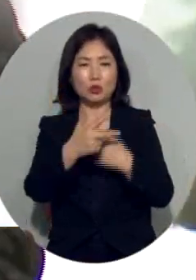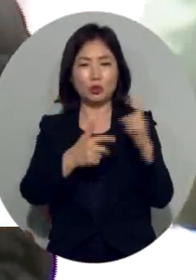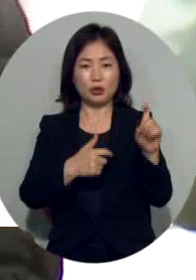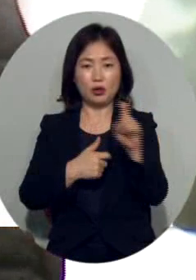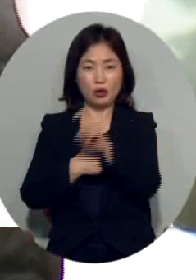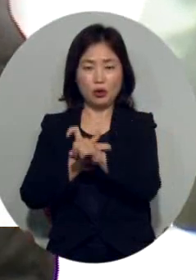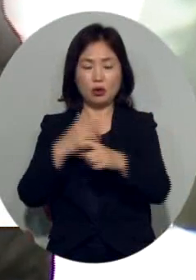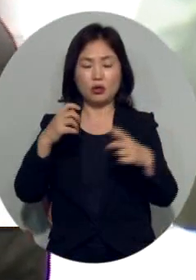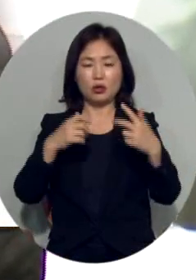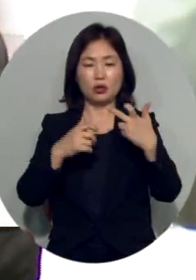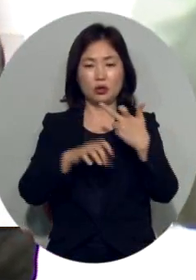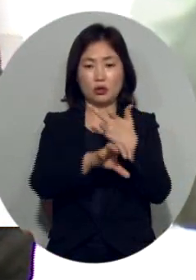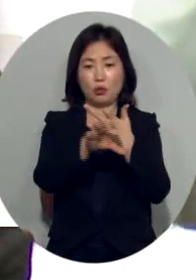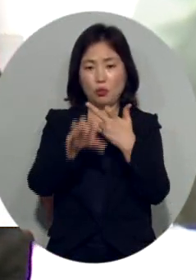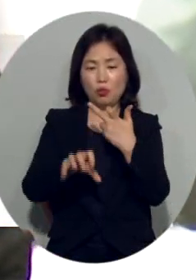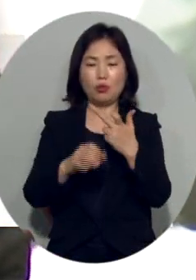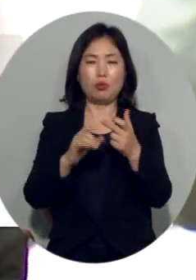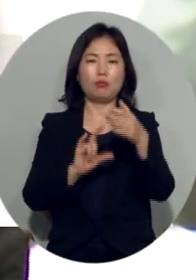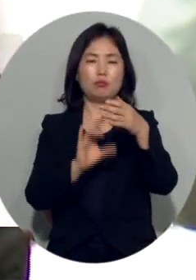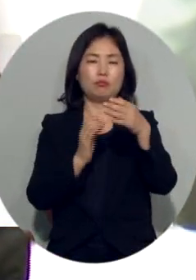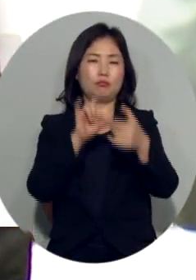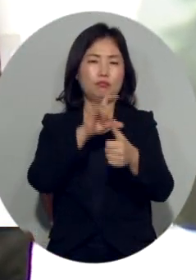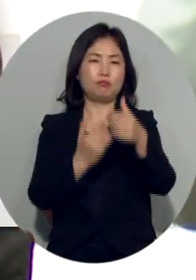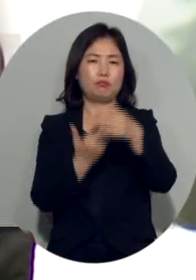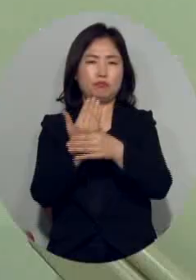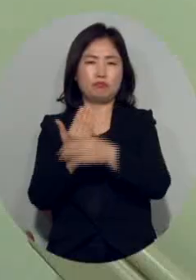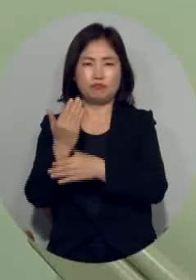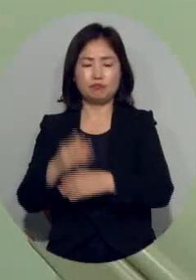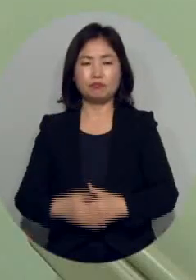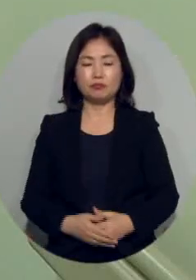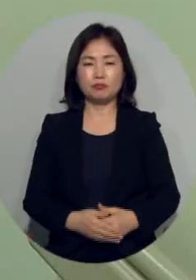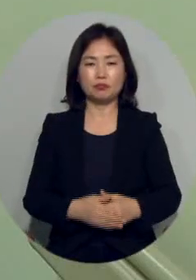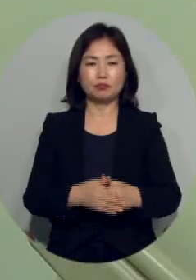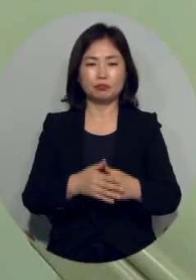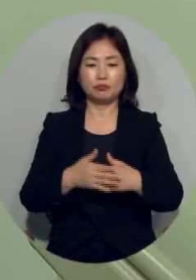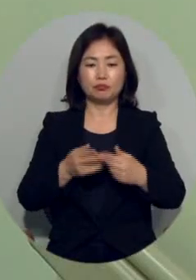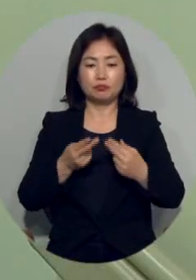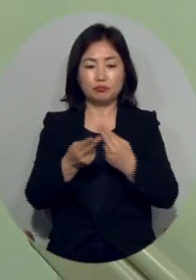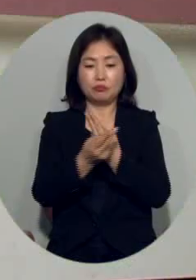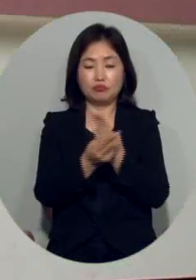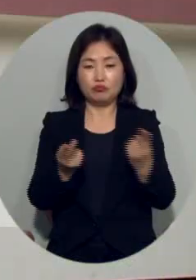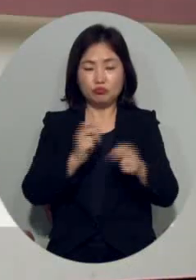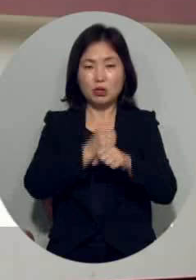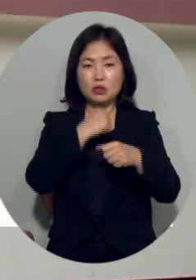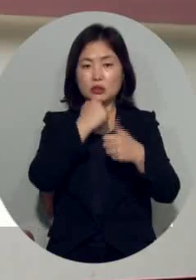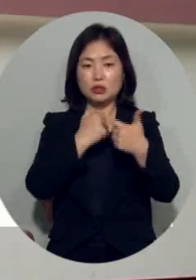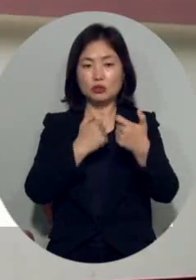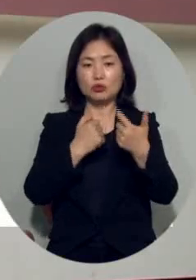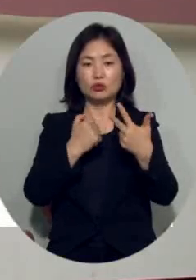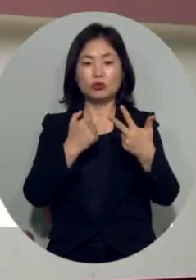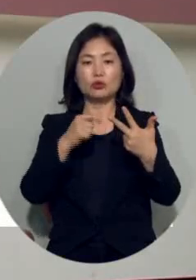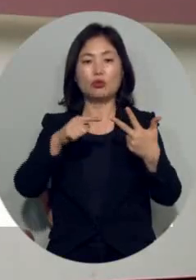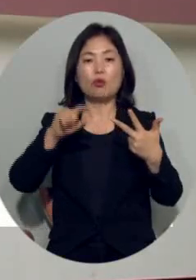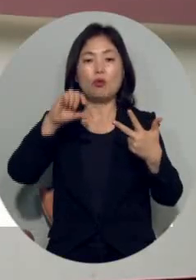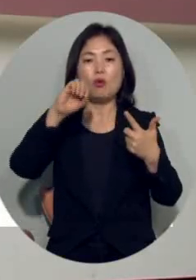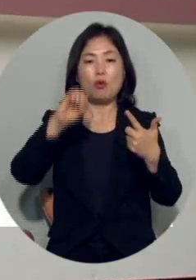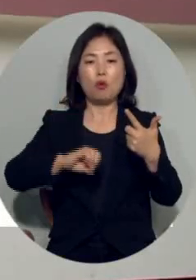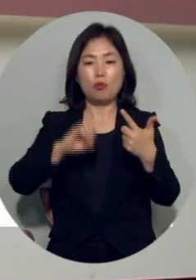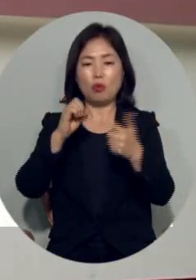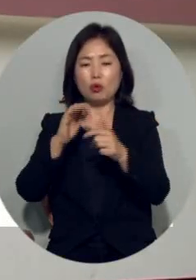등 17개 시군에서 확진자가 발생했습니다. 전담병상 가동률은 대구 76.5%,